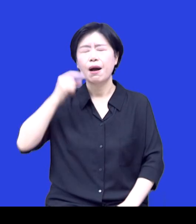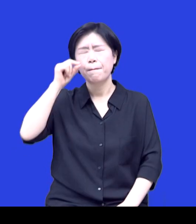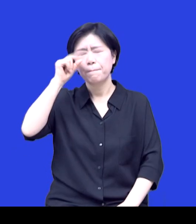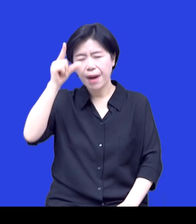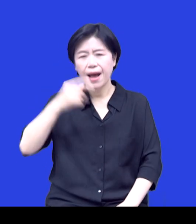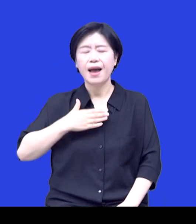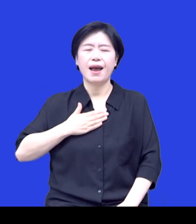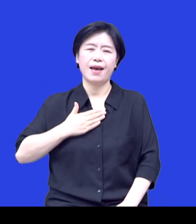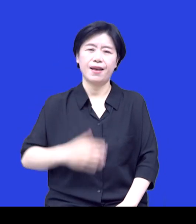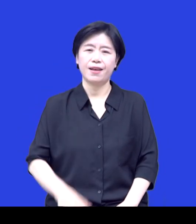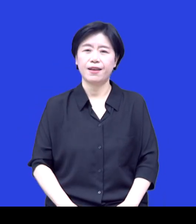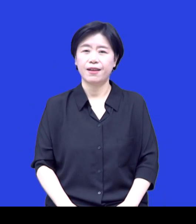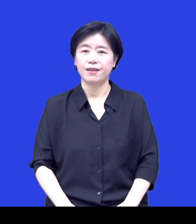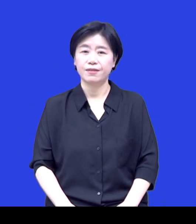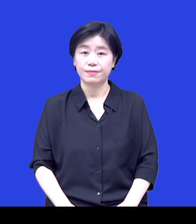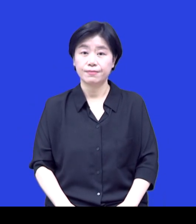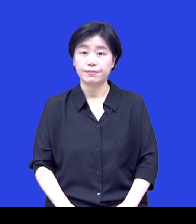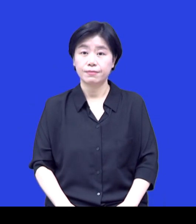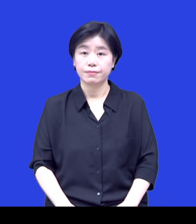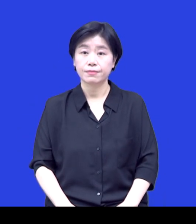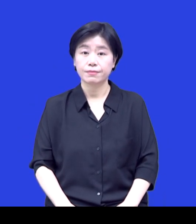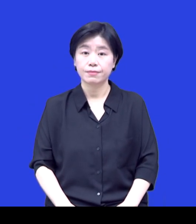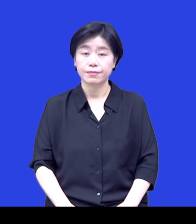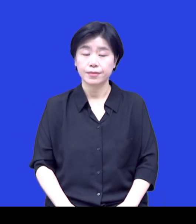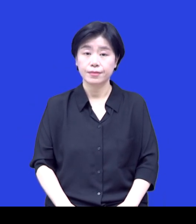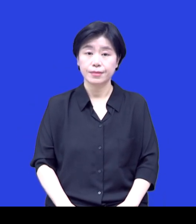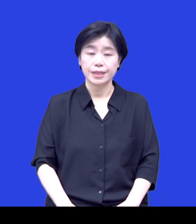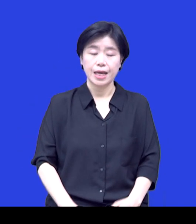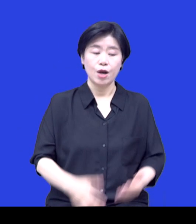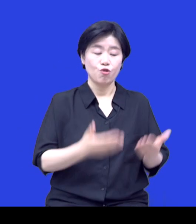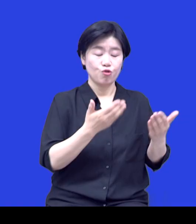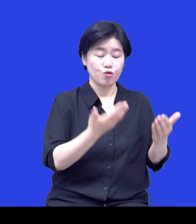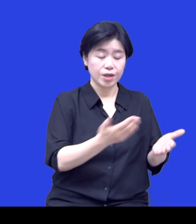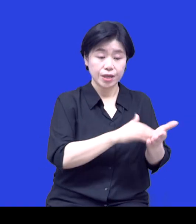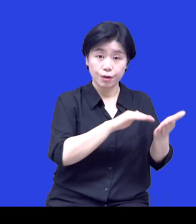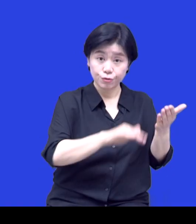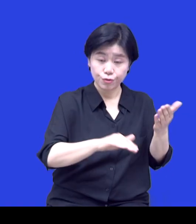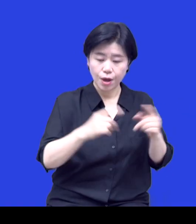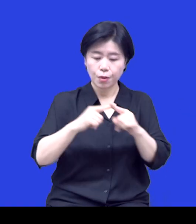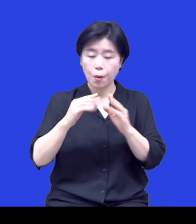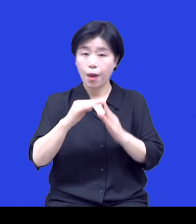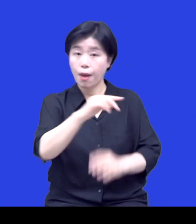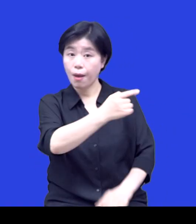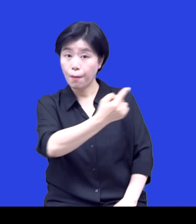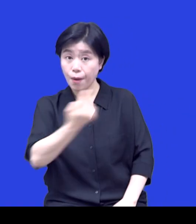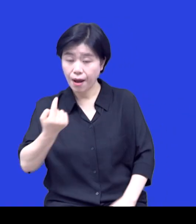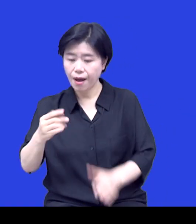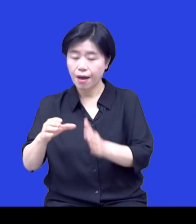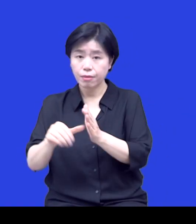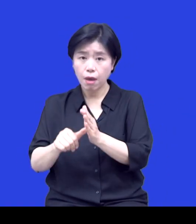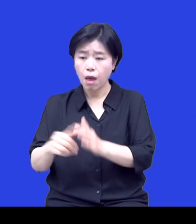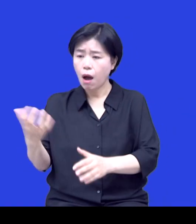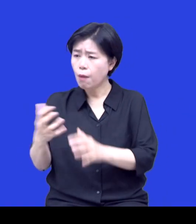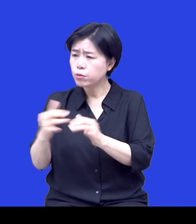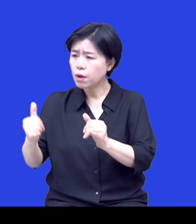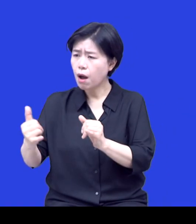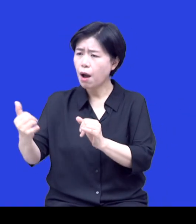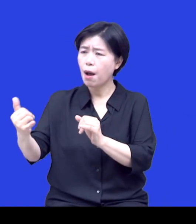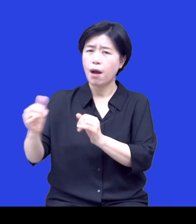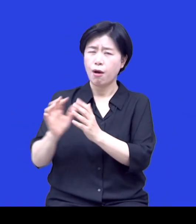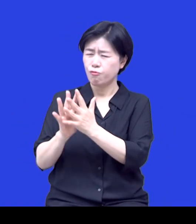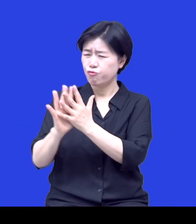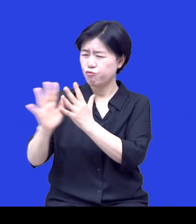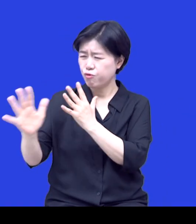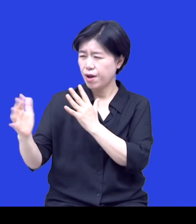만에 돌아왔는데 나도 아픈데 교인분들이 아픈 분들이 그렇게 나한테 많이 와서 기도를 해달라고 그래요. 왜냐하면